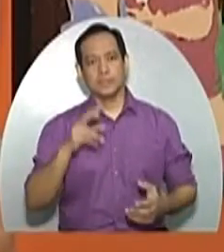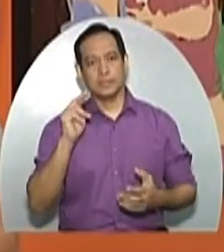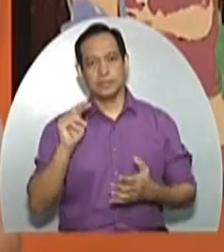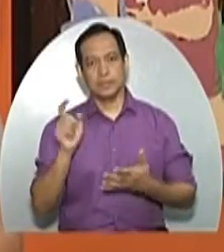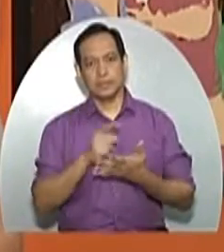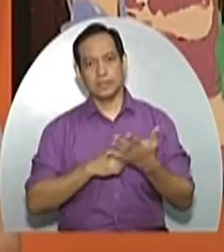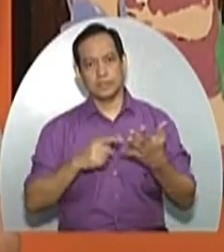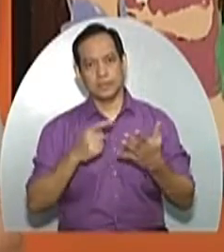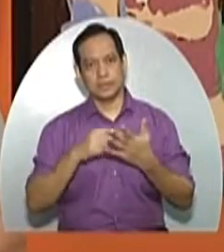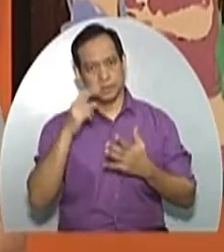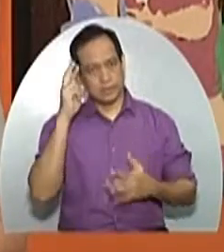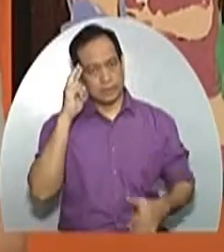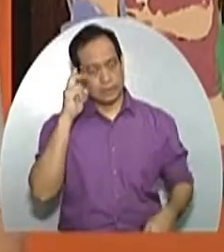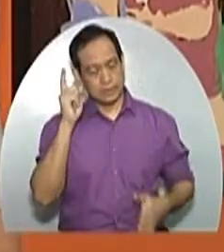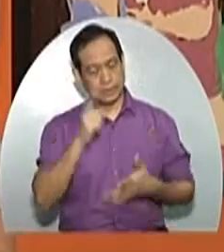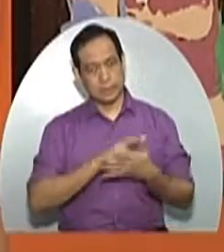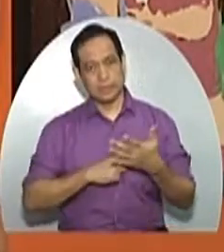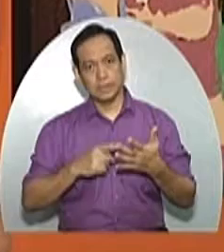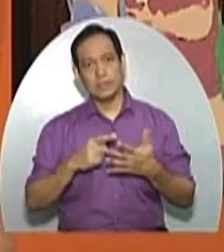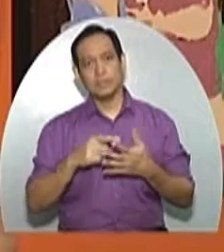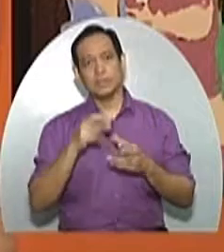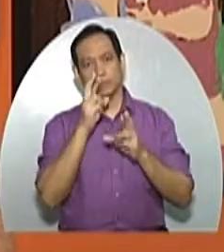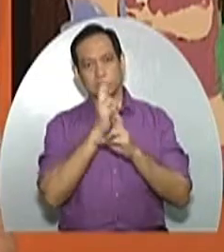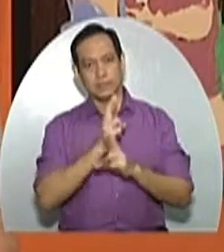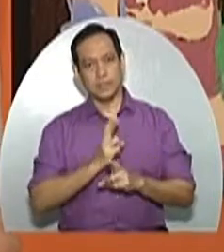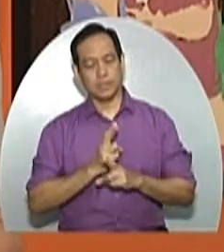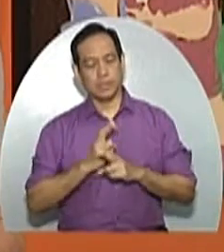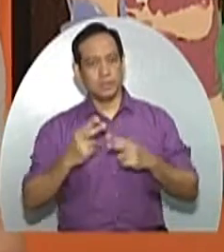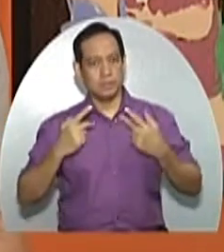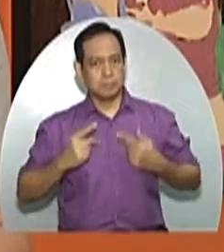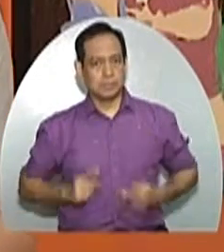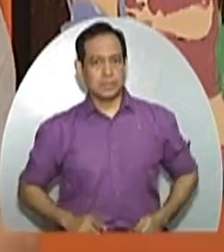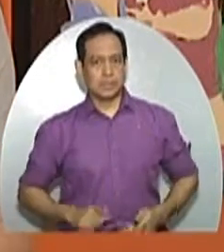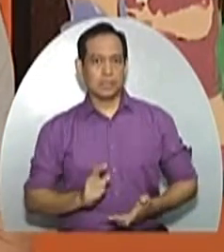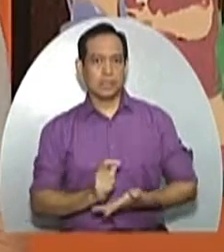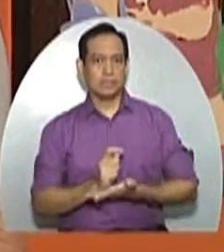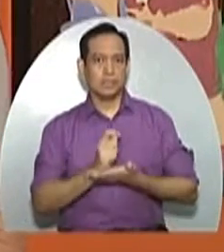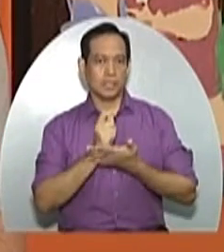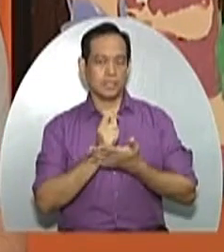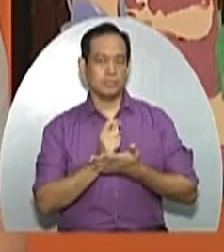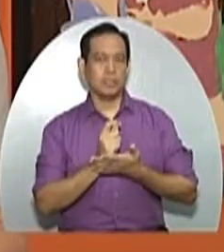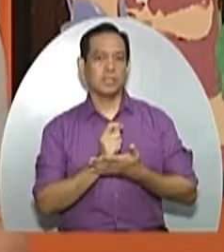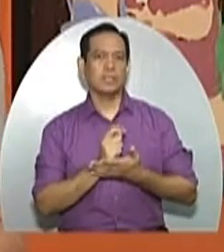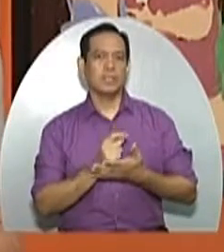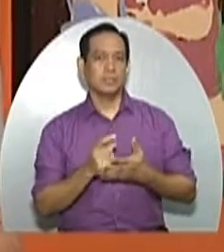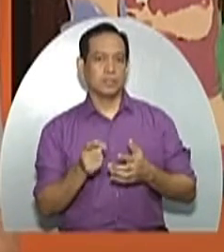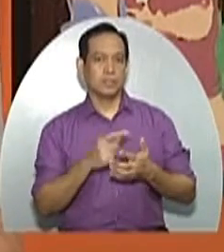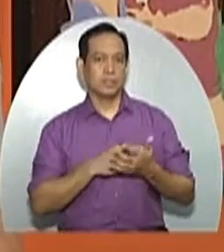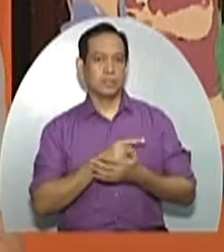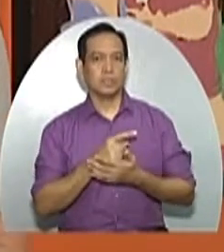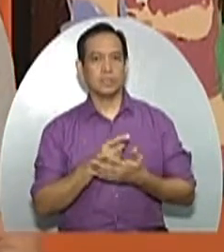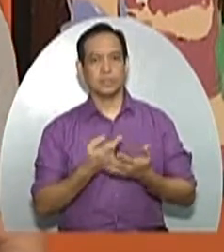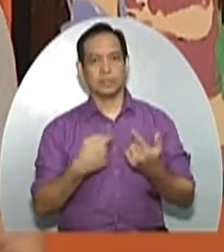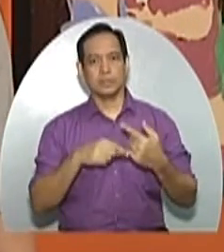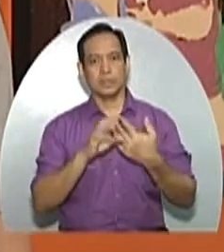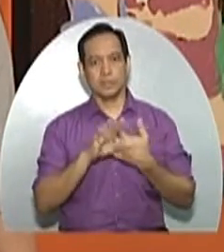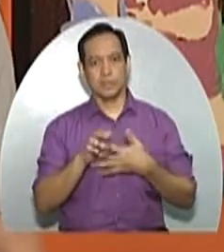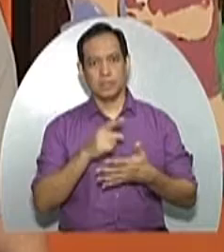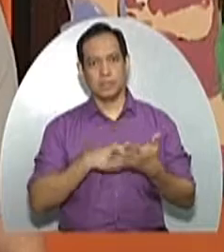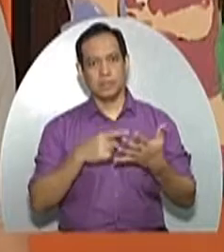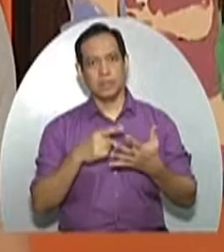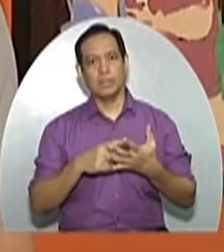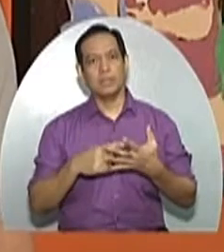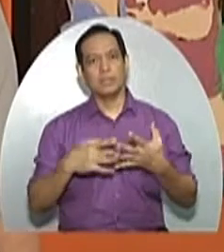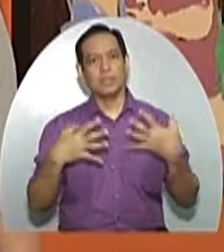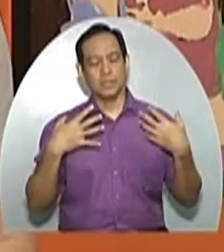Kailangan sumailalim si Ramon Contreras Jr. sa regular na physical therapy. Ito'y para bumalik yung lakas ng kanyang muscles